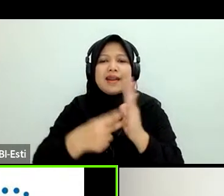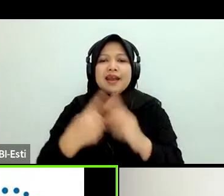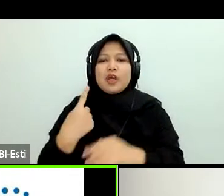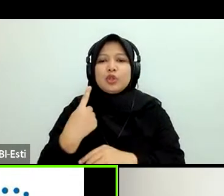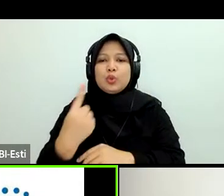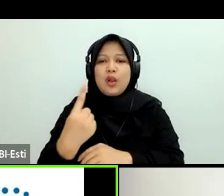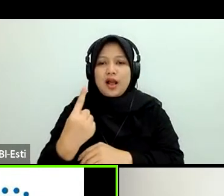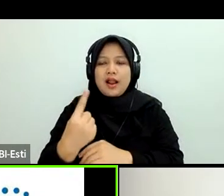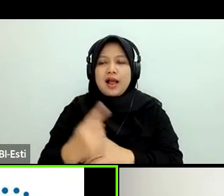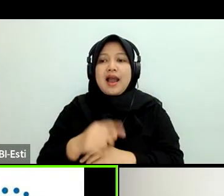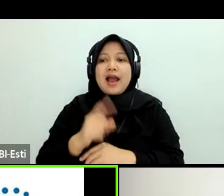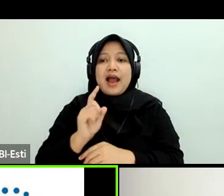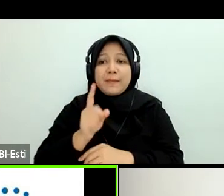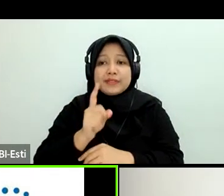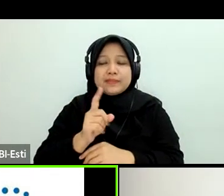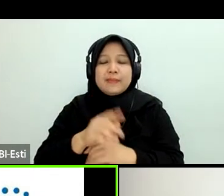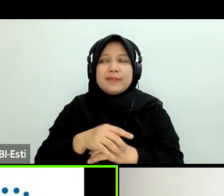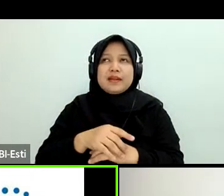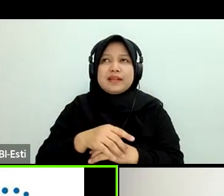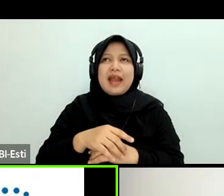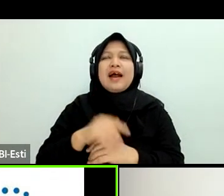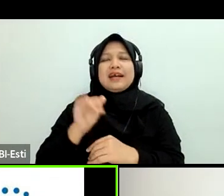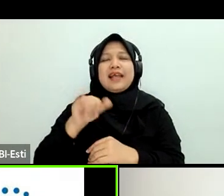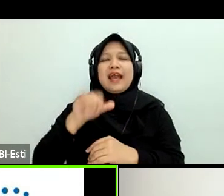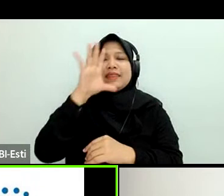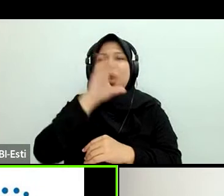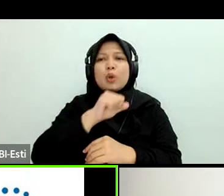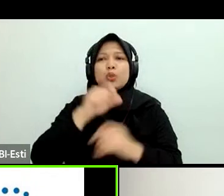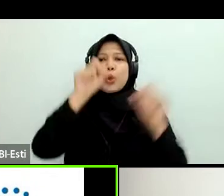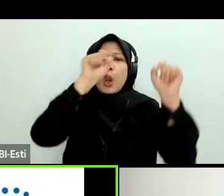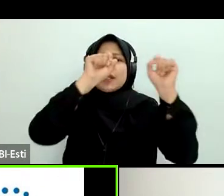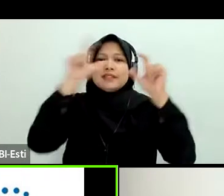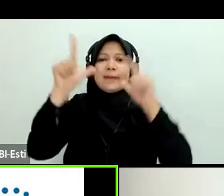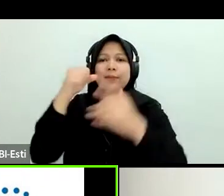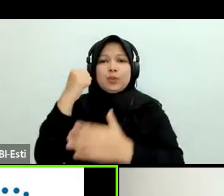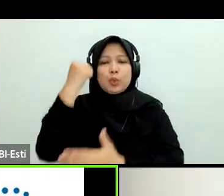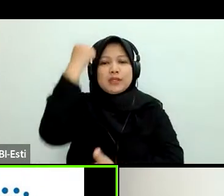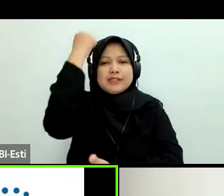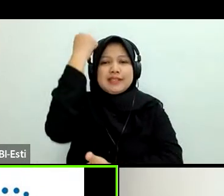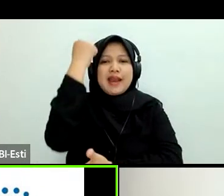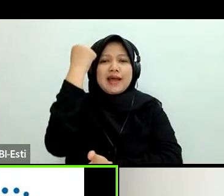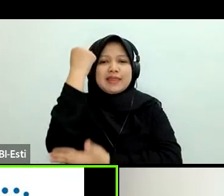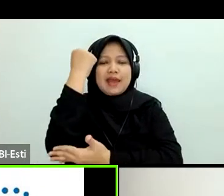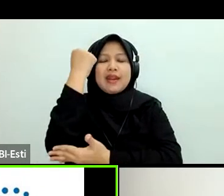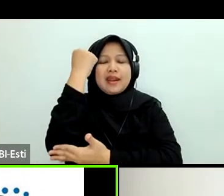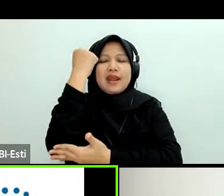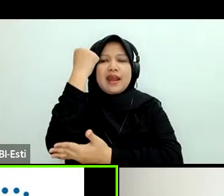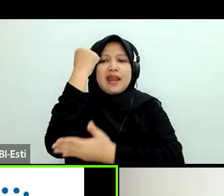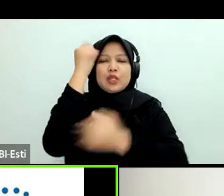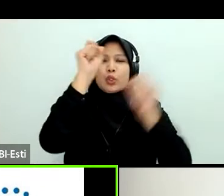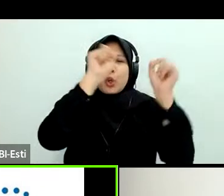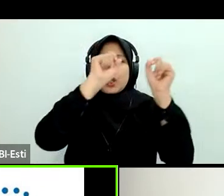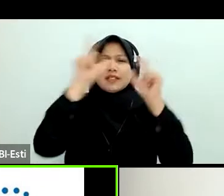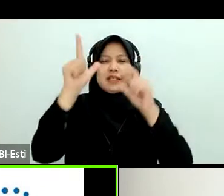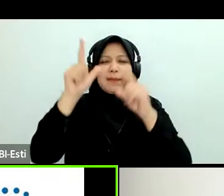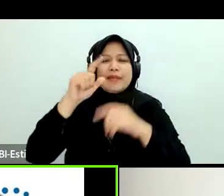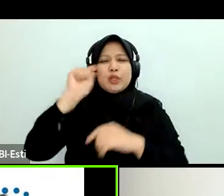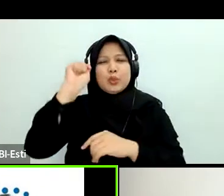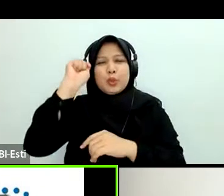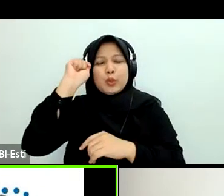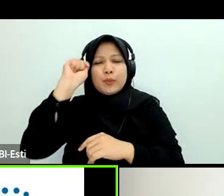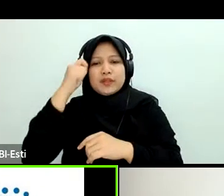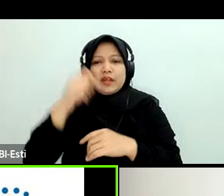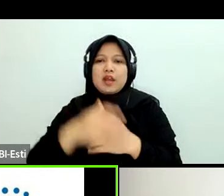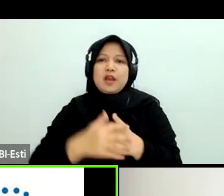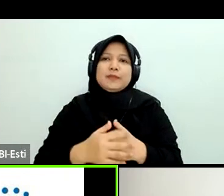konsep kejahatan tururut sekali belum lagi nanti Misalnya kita menghadapi headspin atau penghinaan lewat